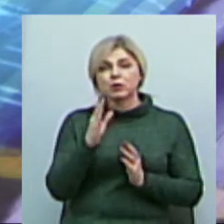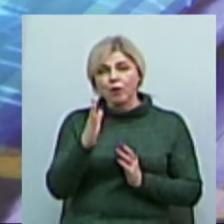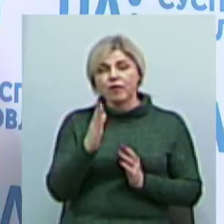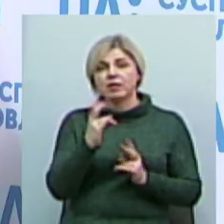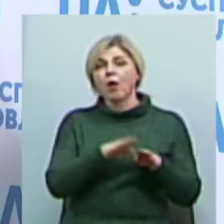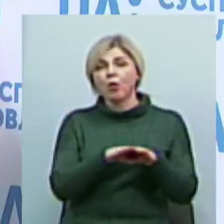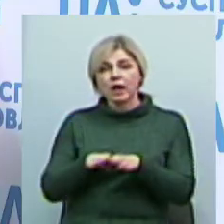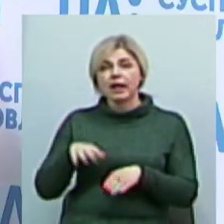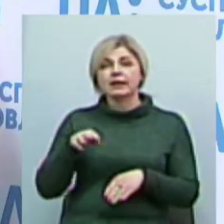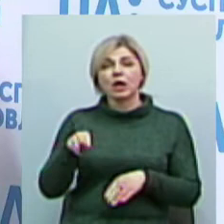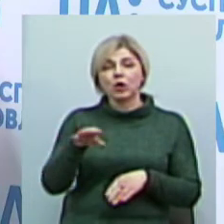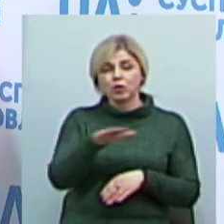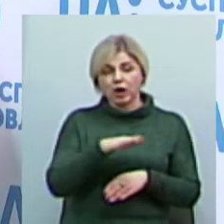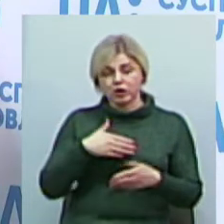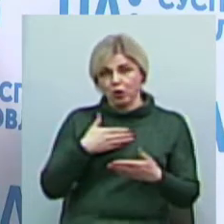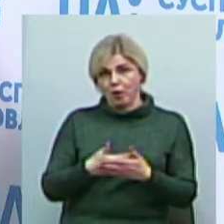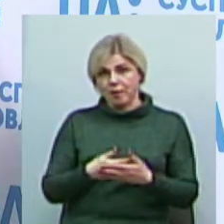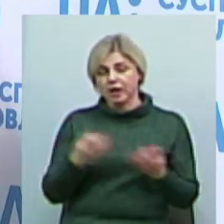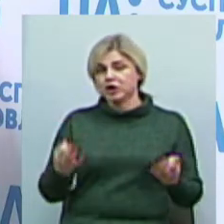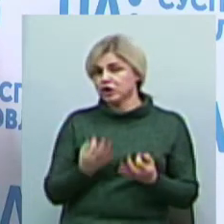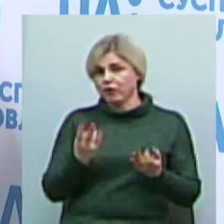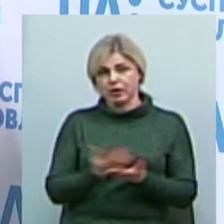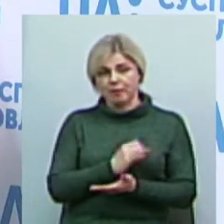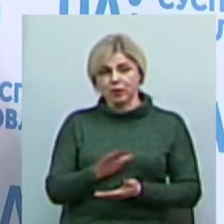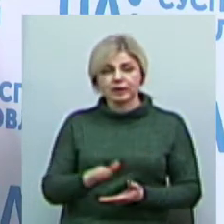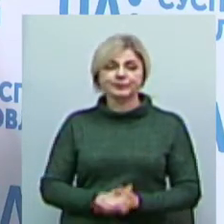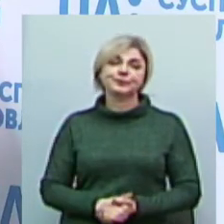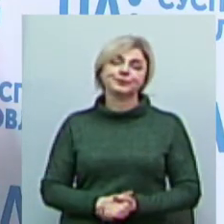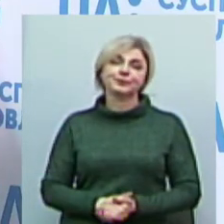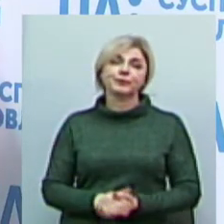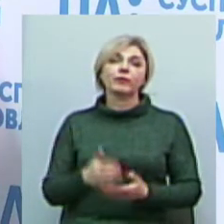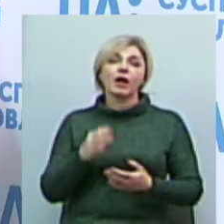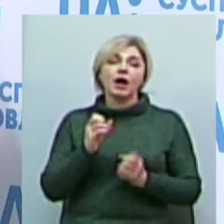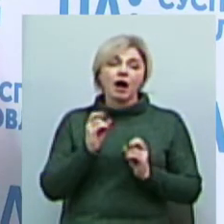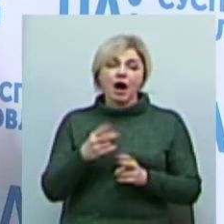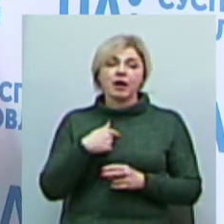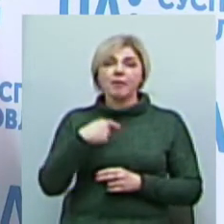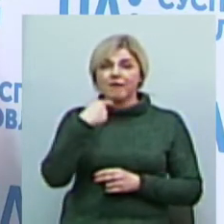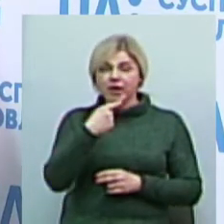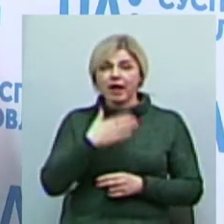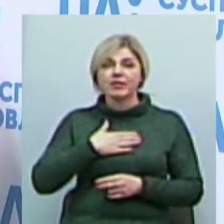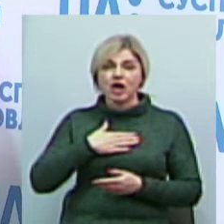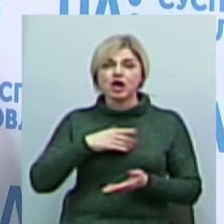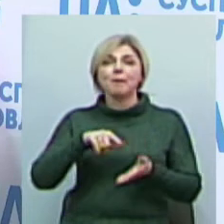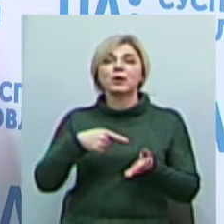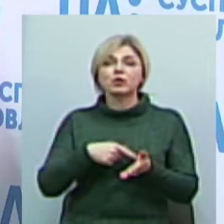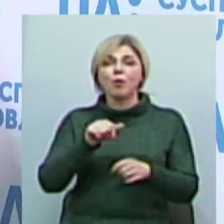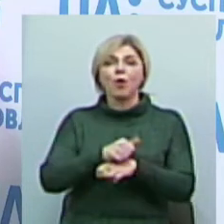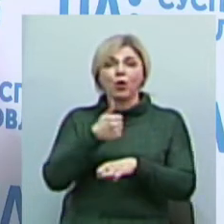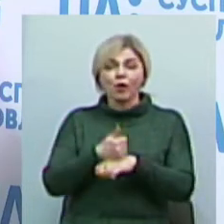этого ничего хорошего не получится. Уже дві тези прозвучало, два закиди, я б навіть сказав, нашому міському голові. Про щось,